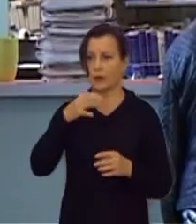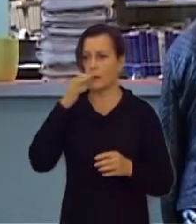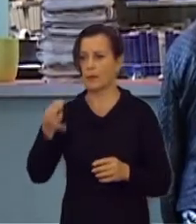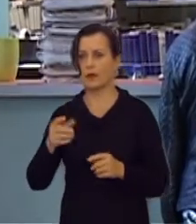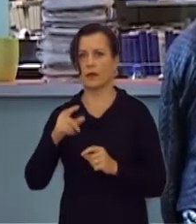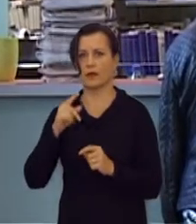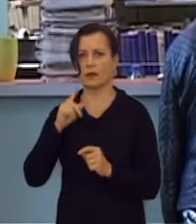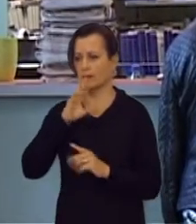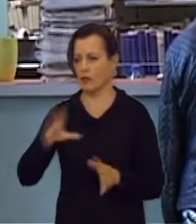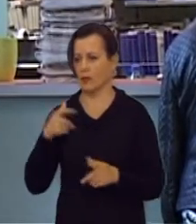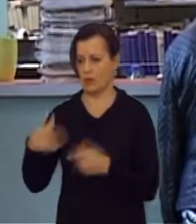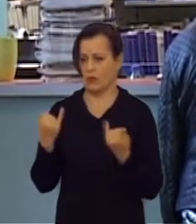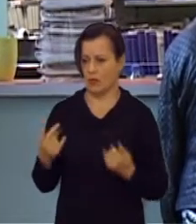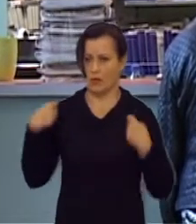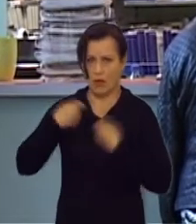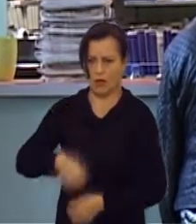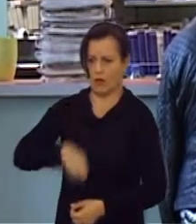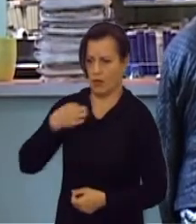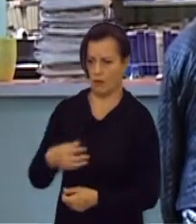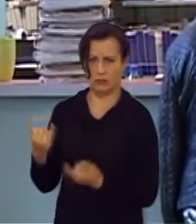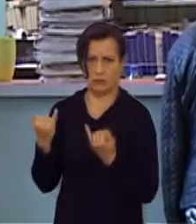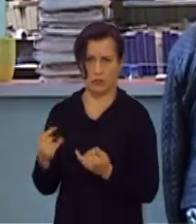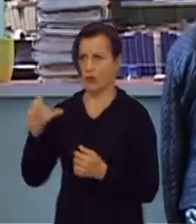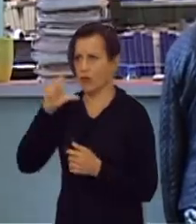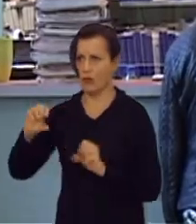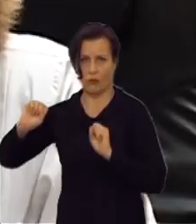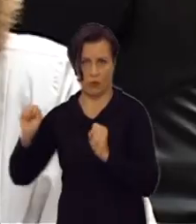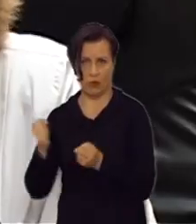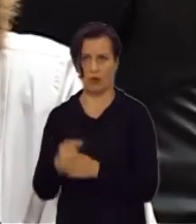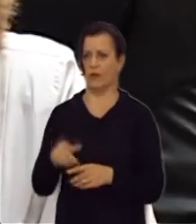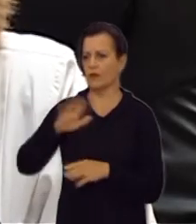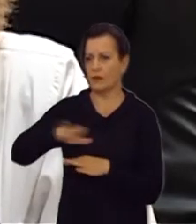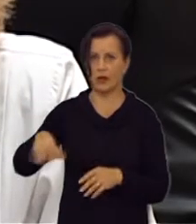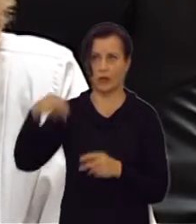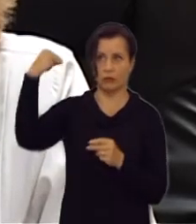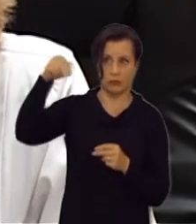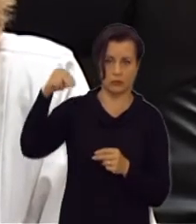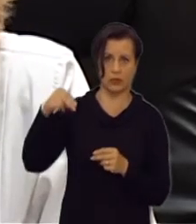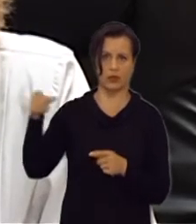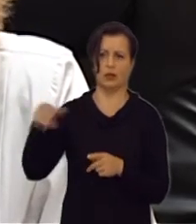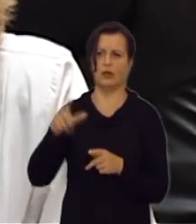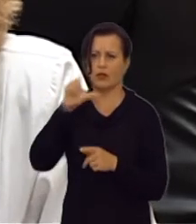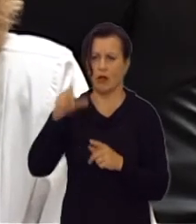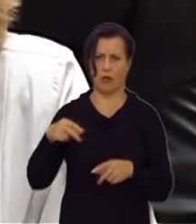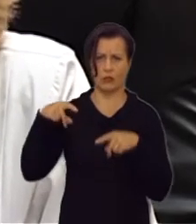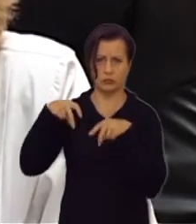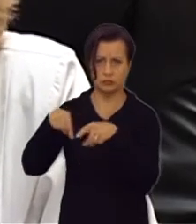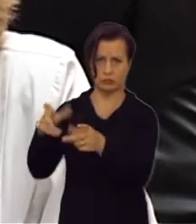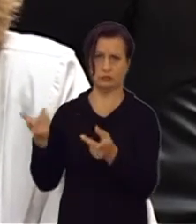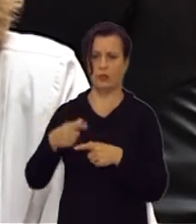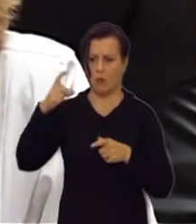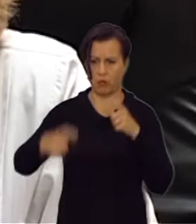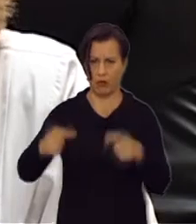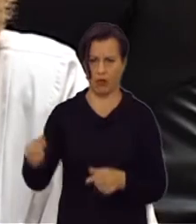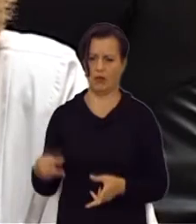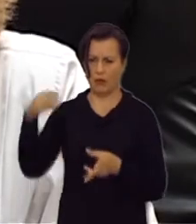kad va dabar šiuo momentu tu apsirengs striukę, nes laukia visu. Jie ir per pertraukas į mokykloje išbėga į kiemą, jie